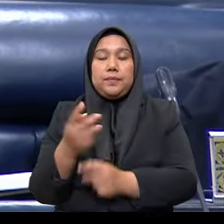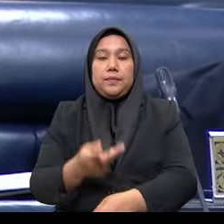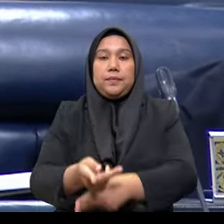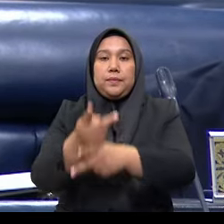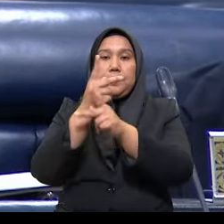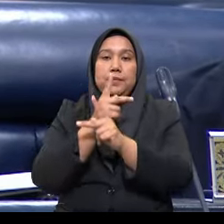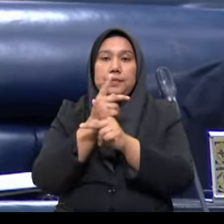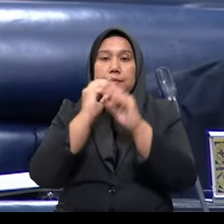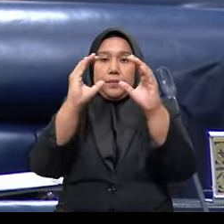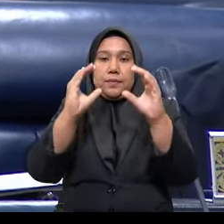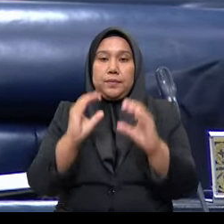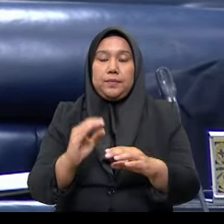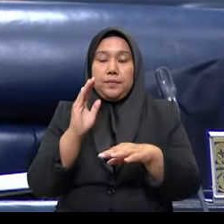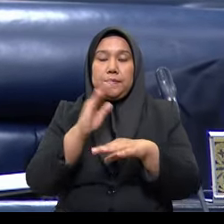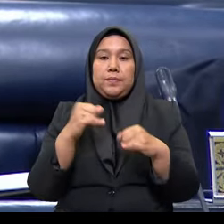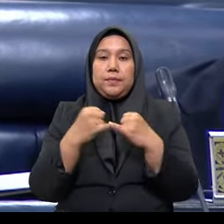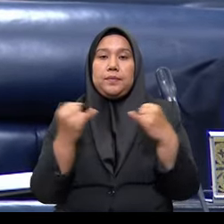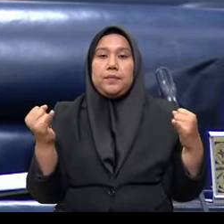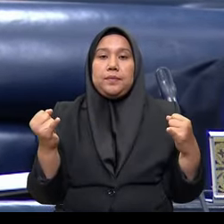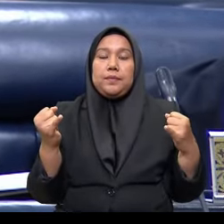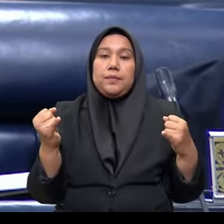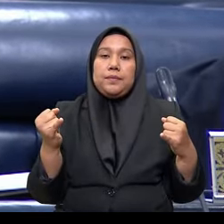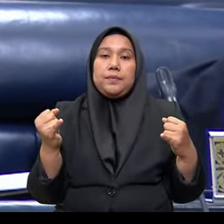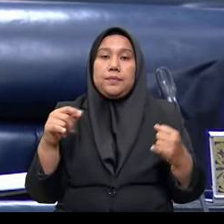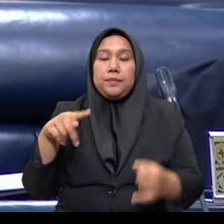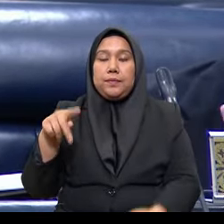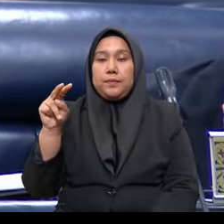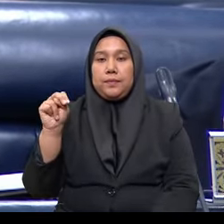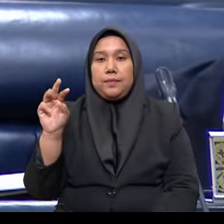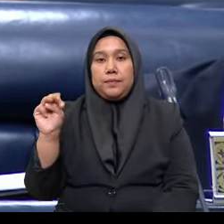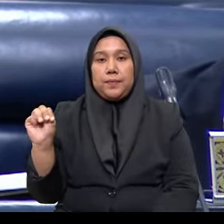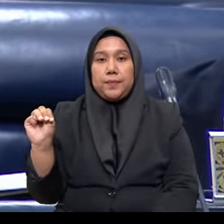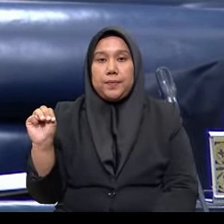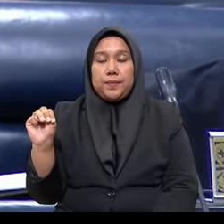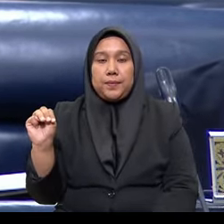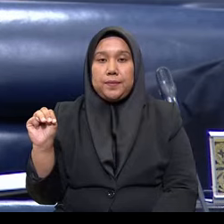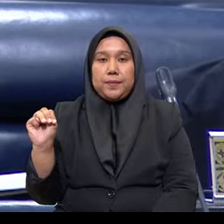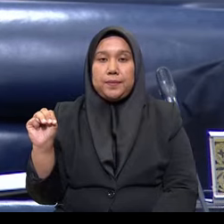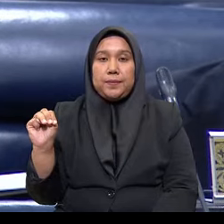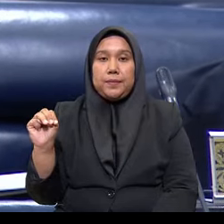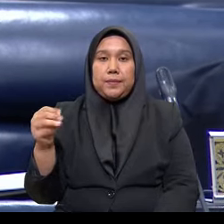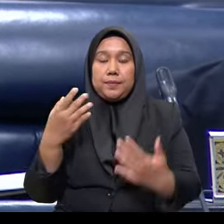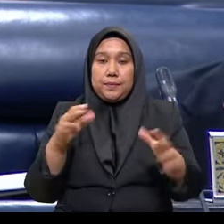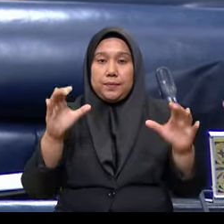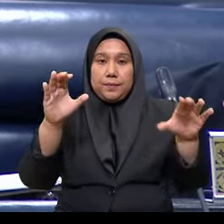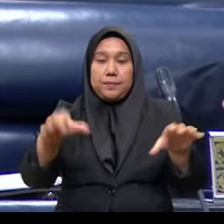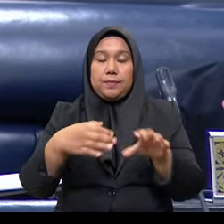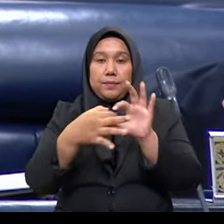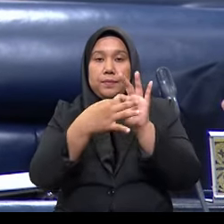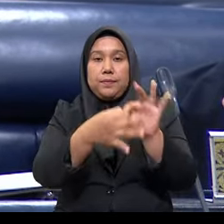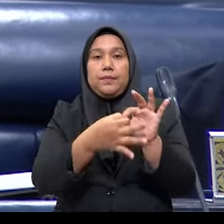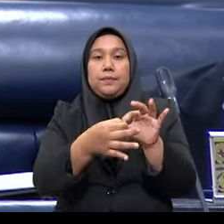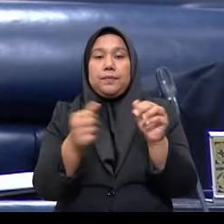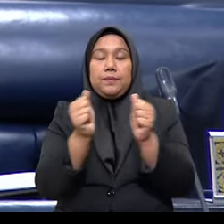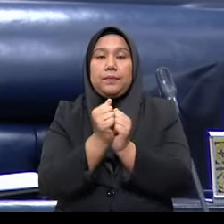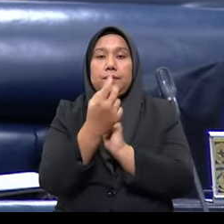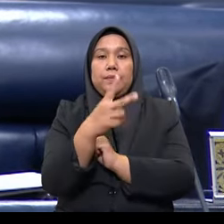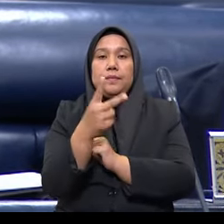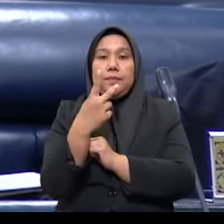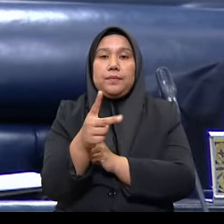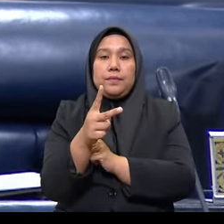pinjaman secara dalam talian. PNM telah menjalinkan kerjasama dengan